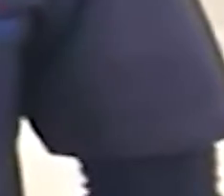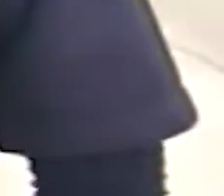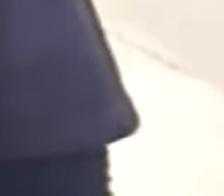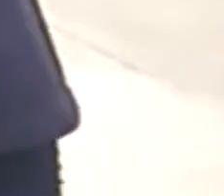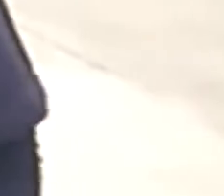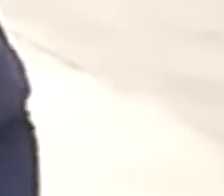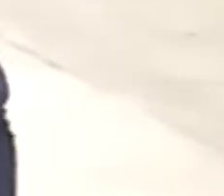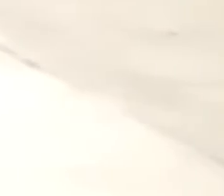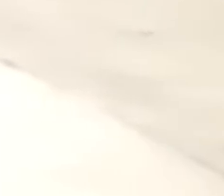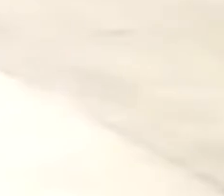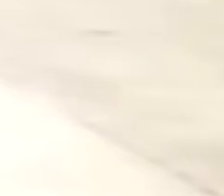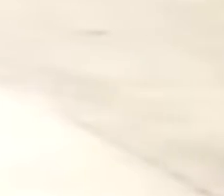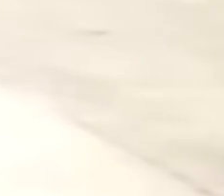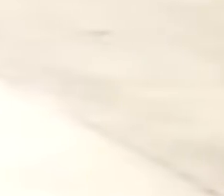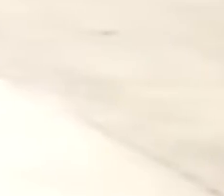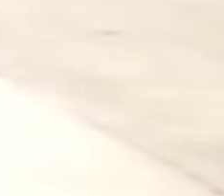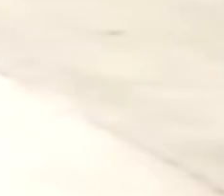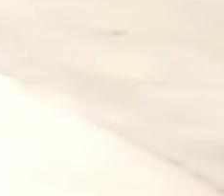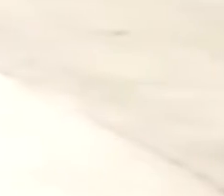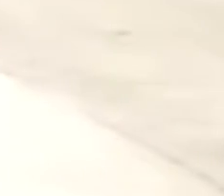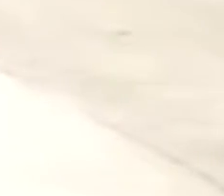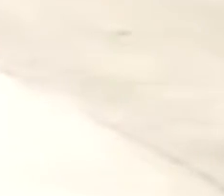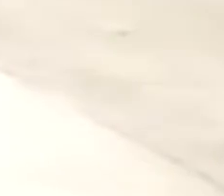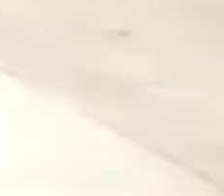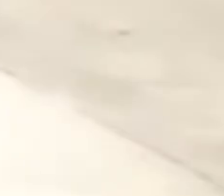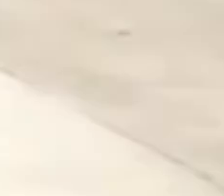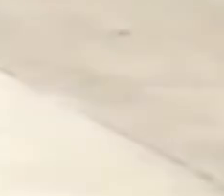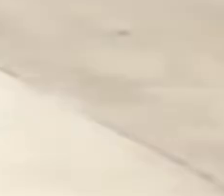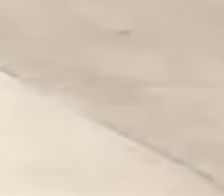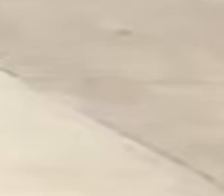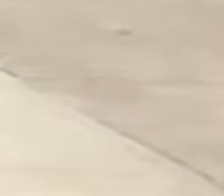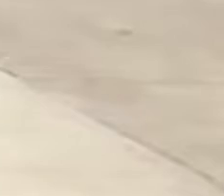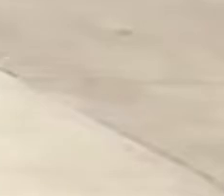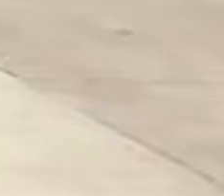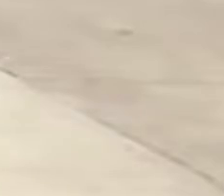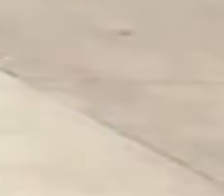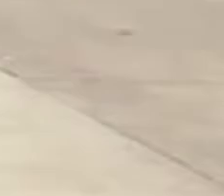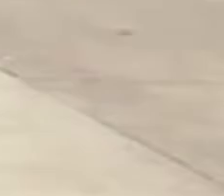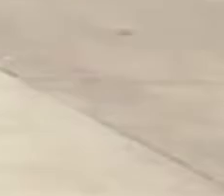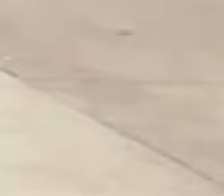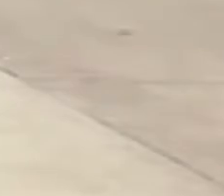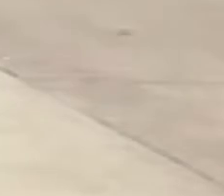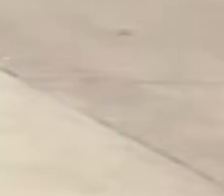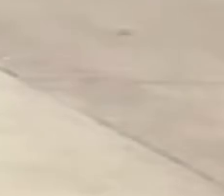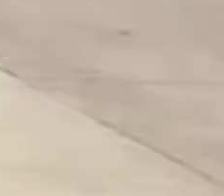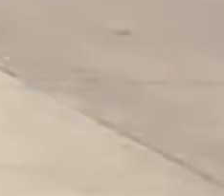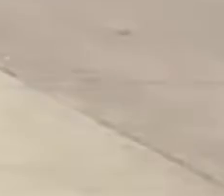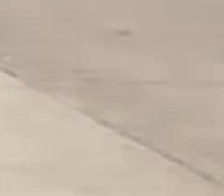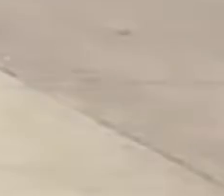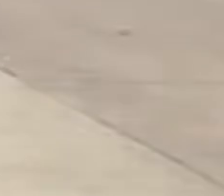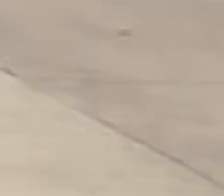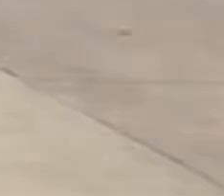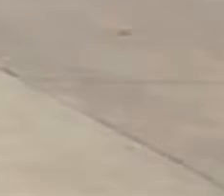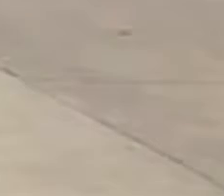Ya pemirsa, memasuki larangan mudik 2021 memasuki hari ketiga pada hari ini. Untuk situasi di titik penyekatan gerbang